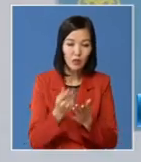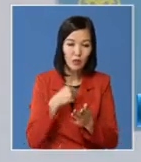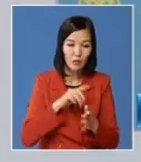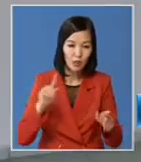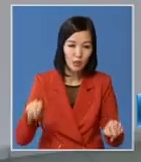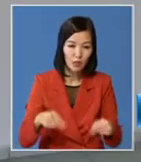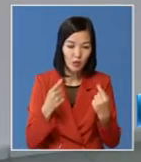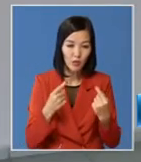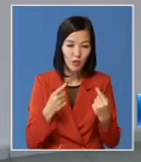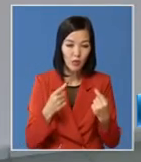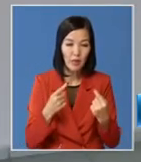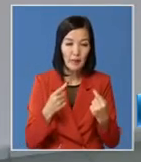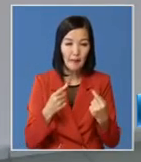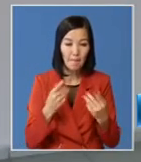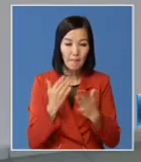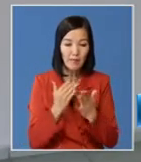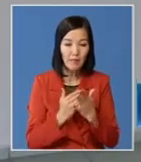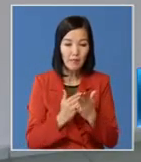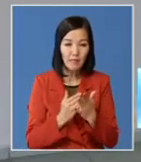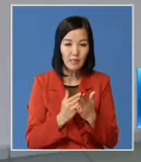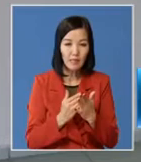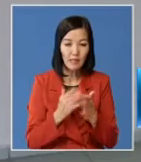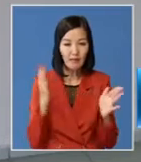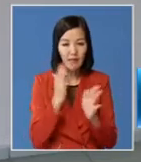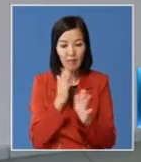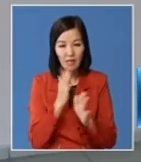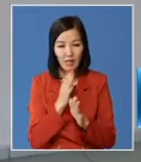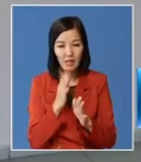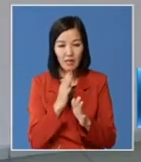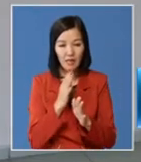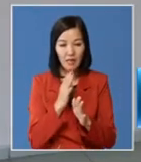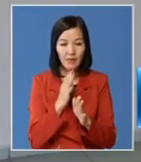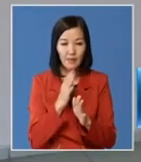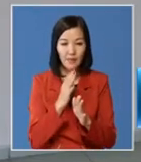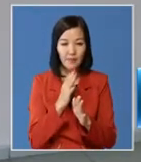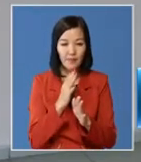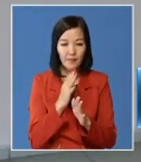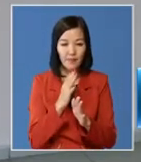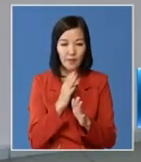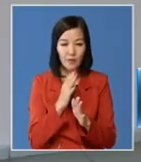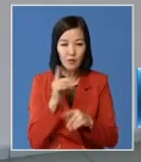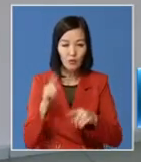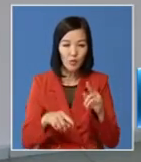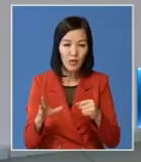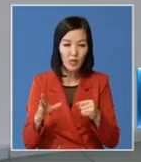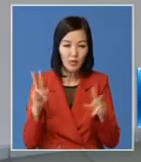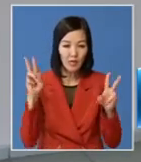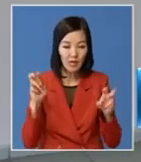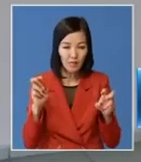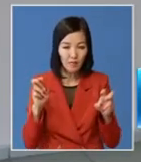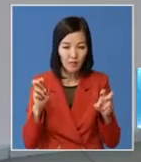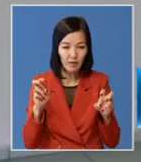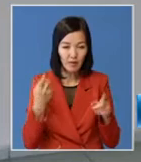ауданда құрылып атқан қандай табиғи экологиялық не болмаса туған елге тағзым бағдарламалары